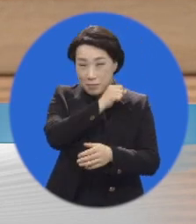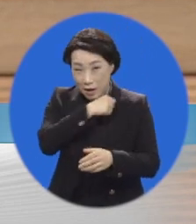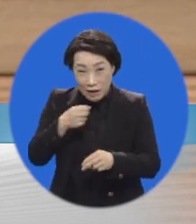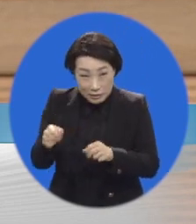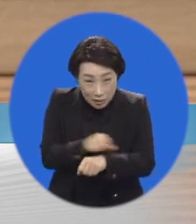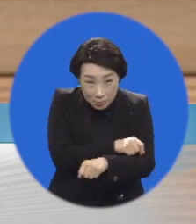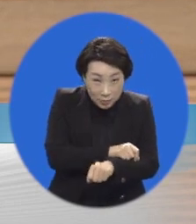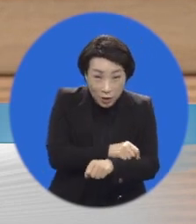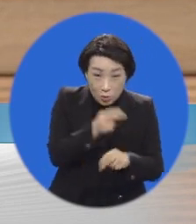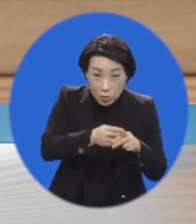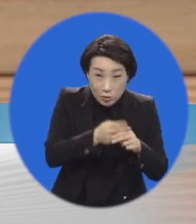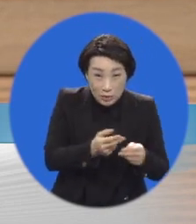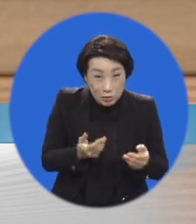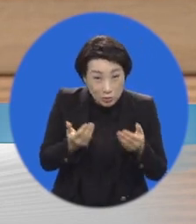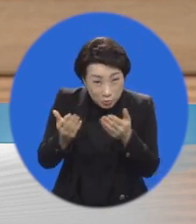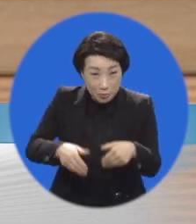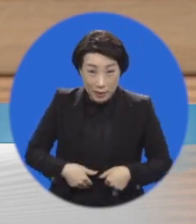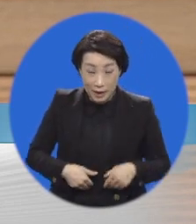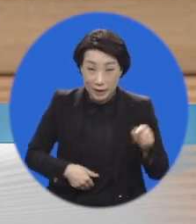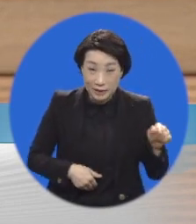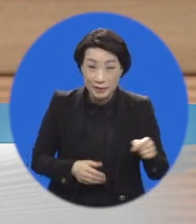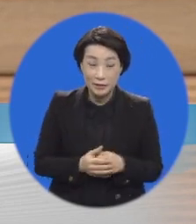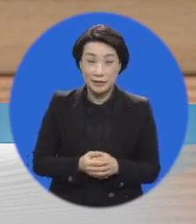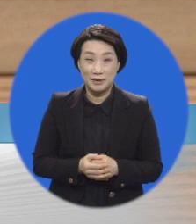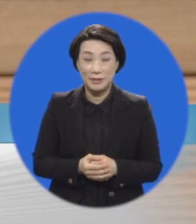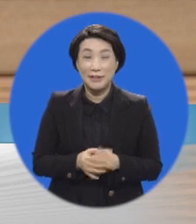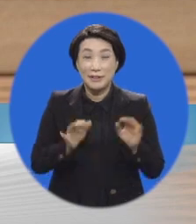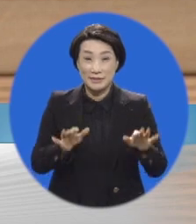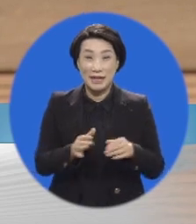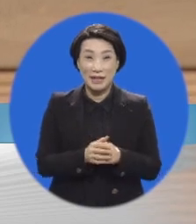해요. 그래서 그 별미를